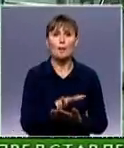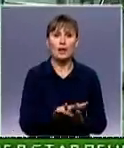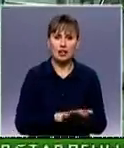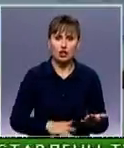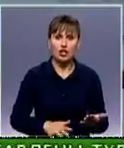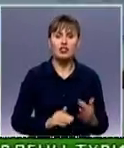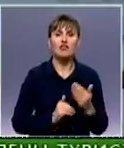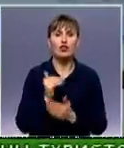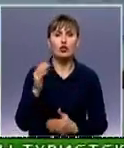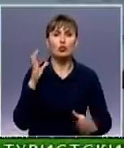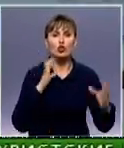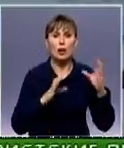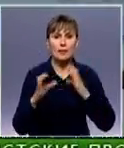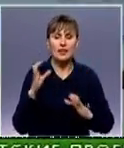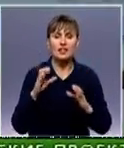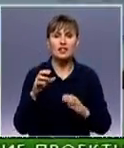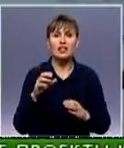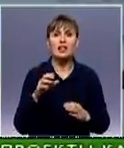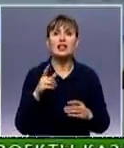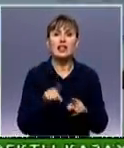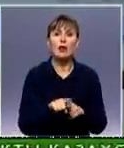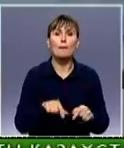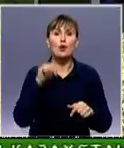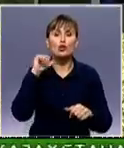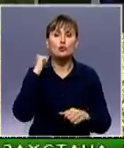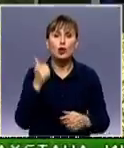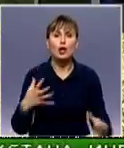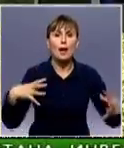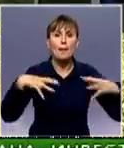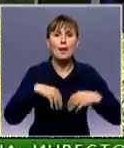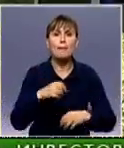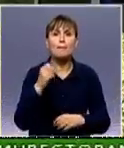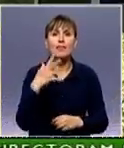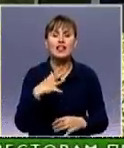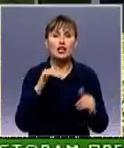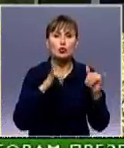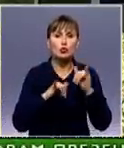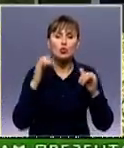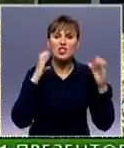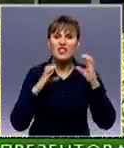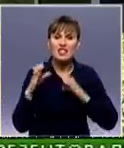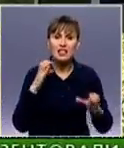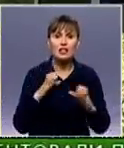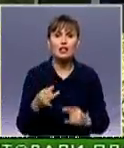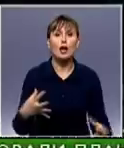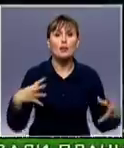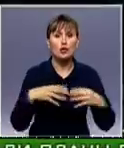оптимизация высших учебных заведений. Так, в прошлом году объединились 15 университетов. Ожидается, что в этом году